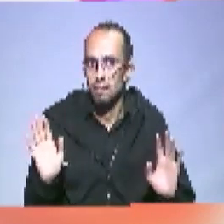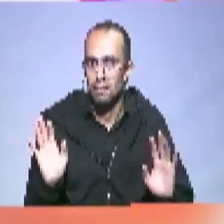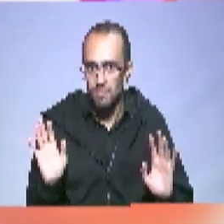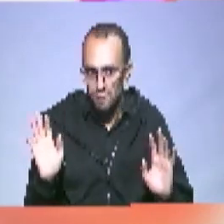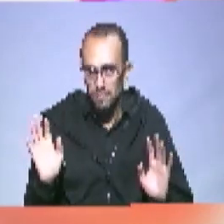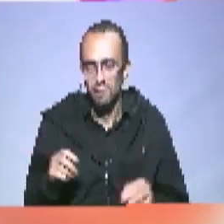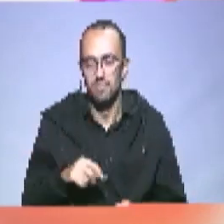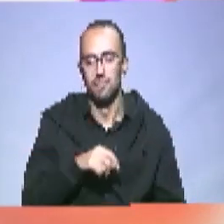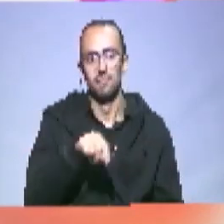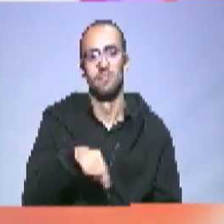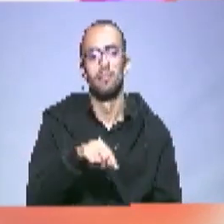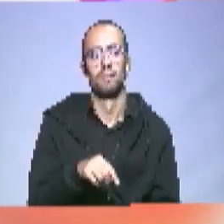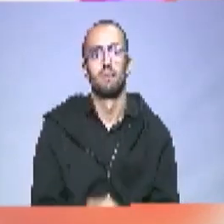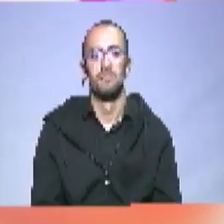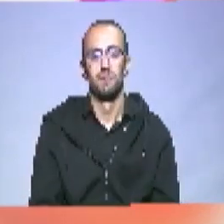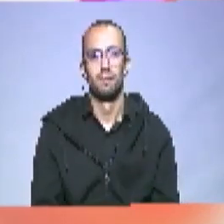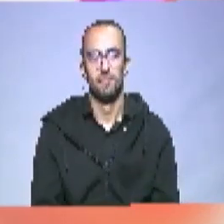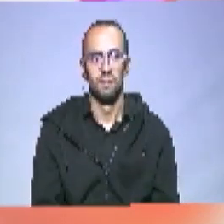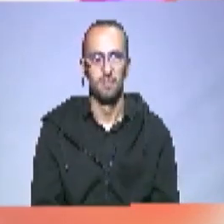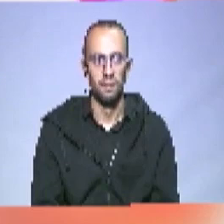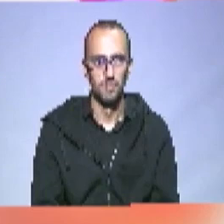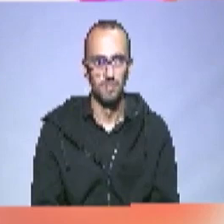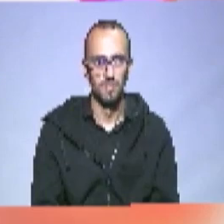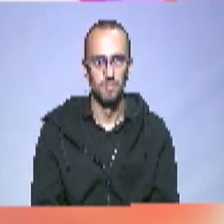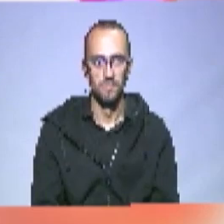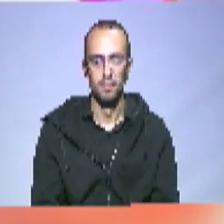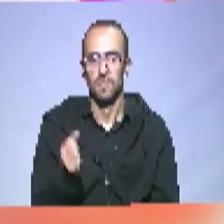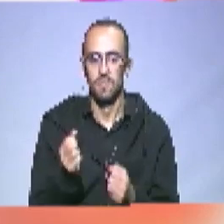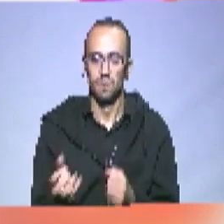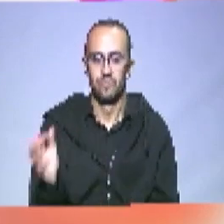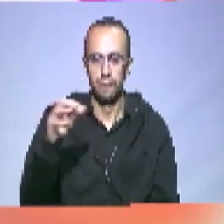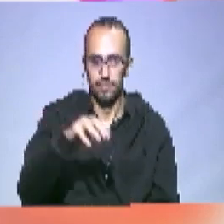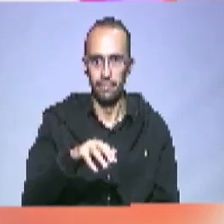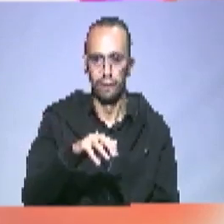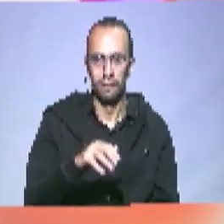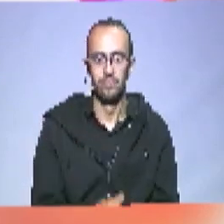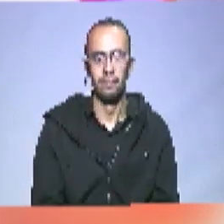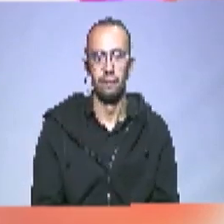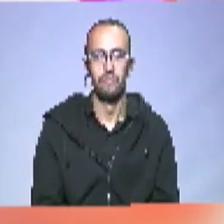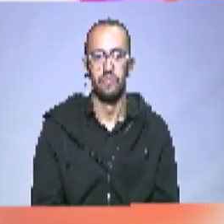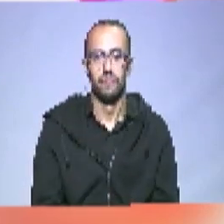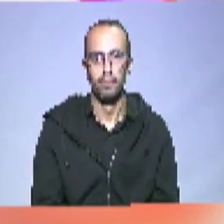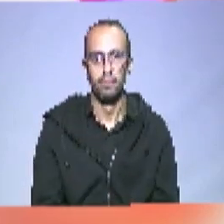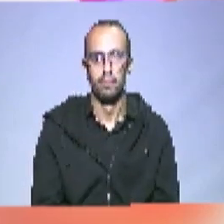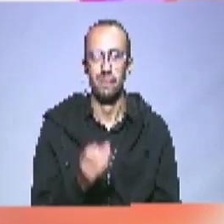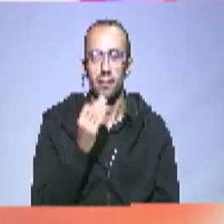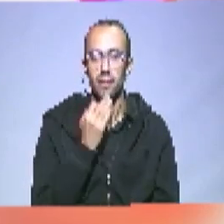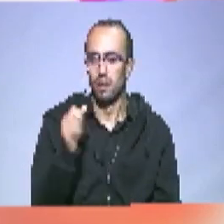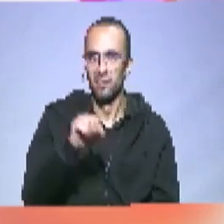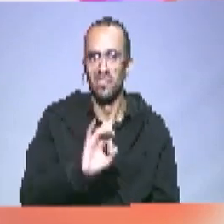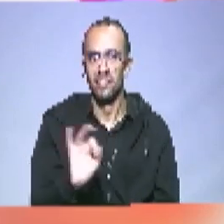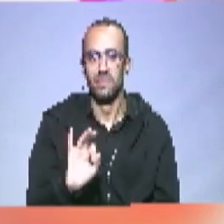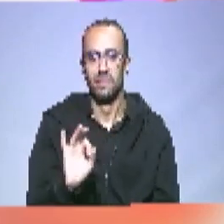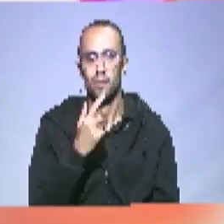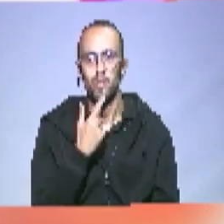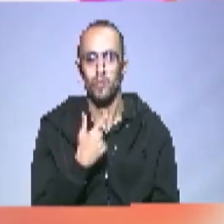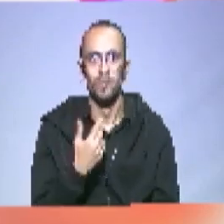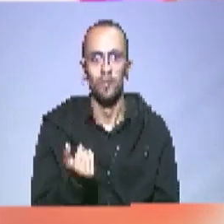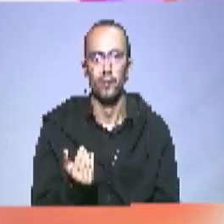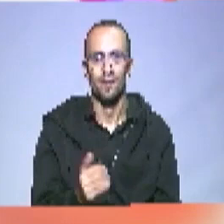صغيره في الملوخيه. وهنغطيها معانا 3 دقائق. انت وديتي الغطا فين؟